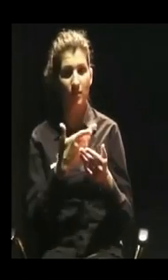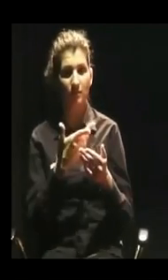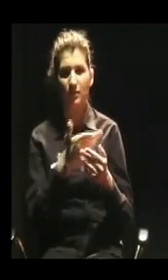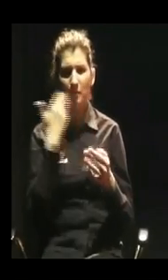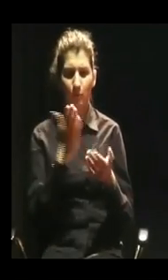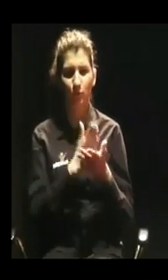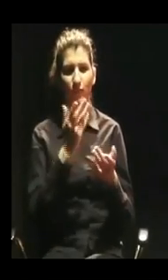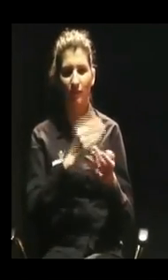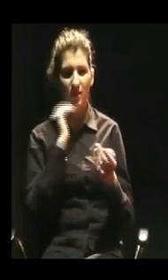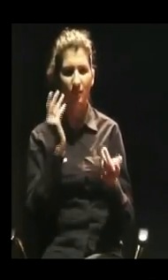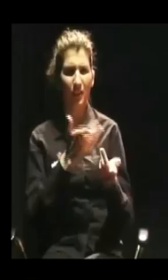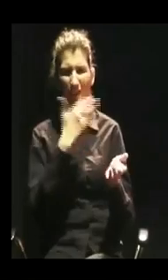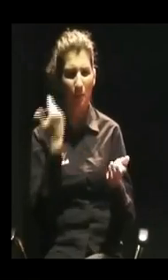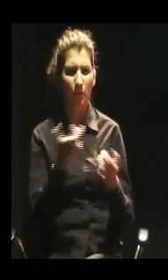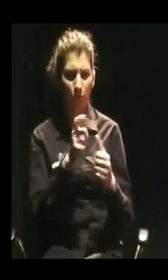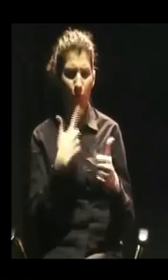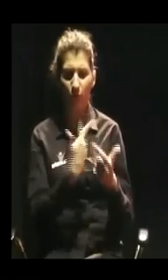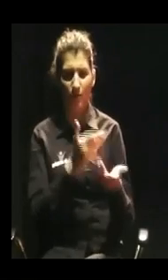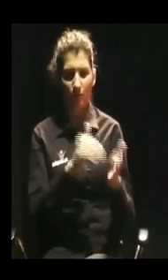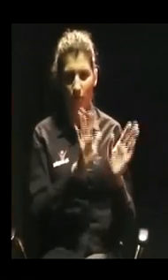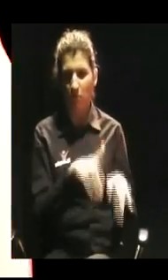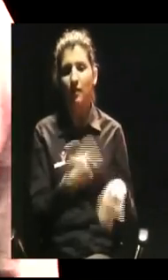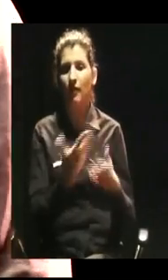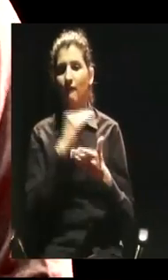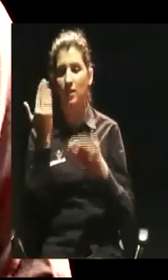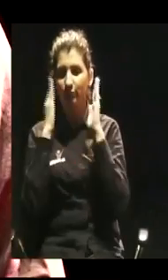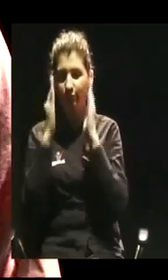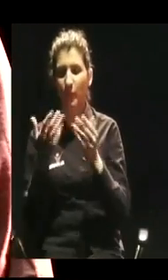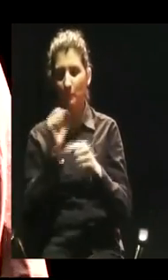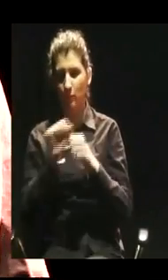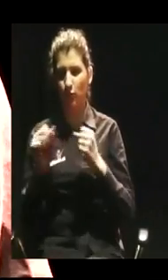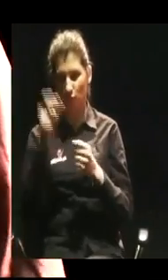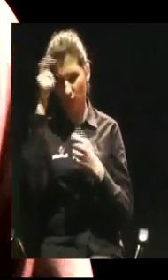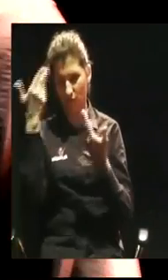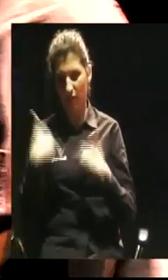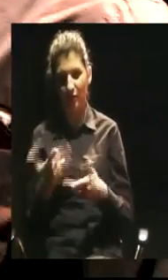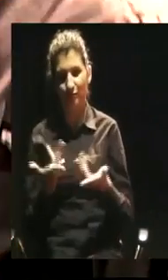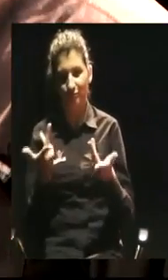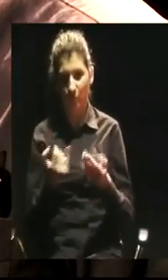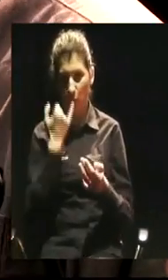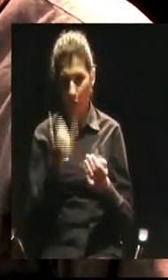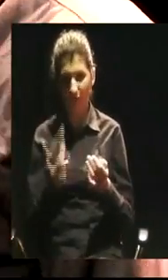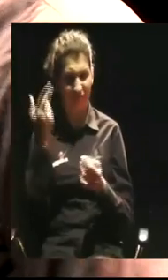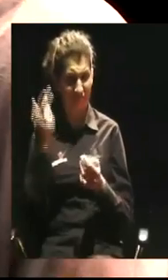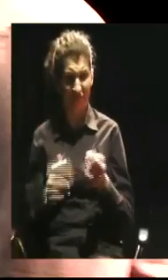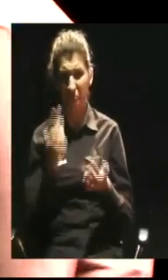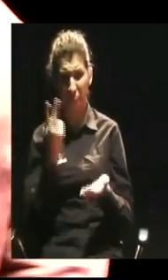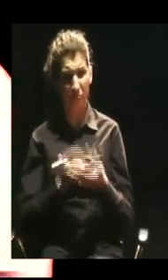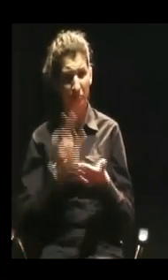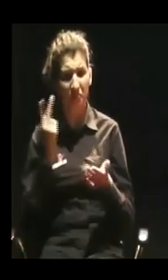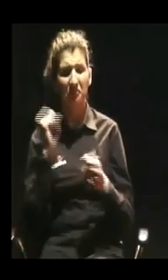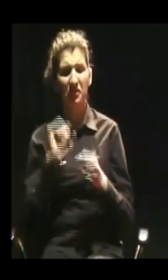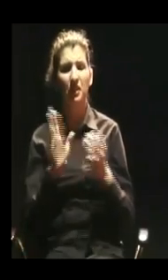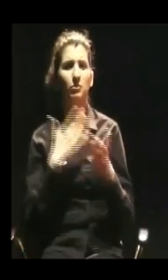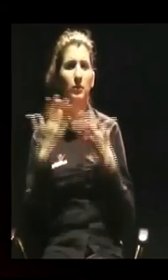to już wystarczy, żeby być, prawda? No ale to nie takie proste, bo można